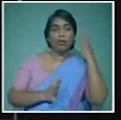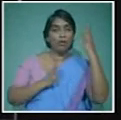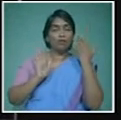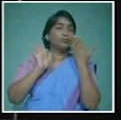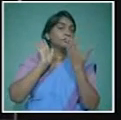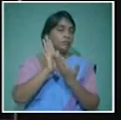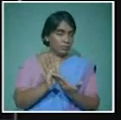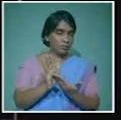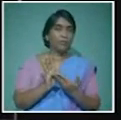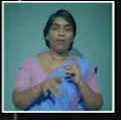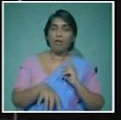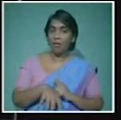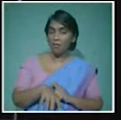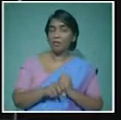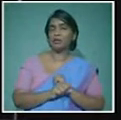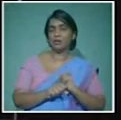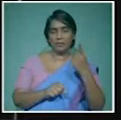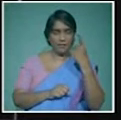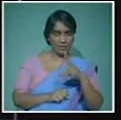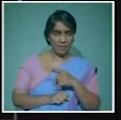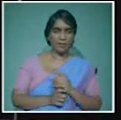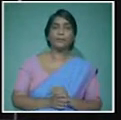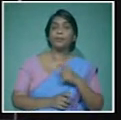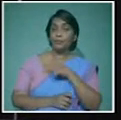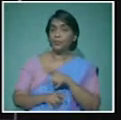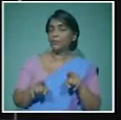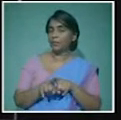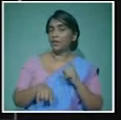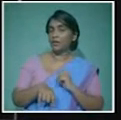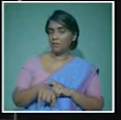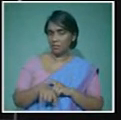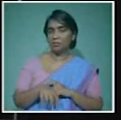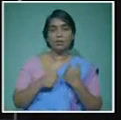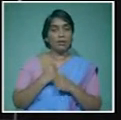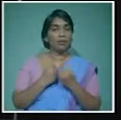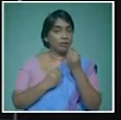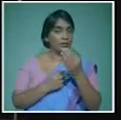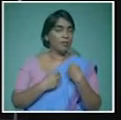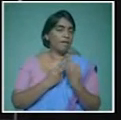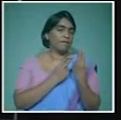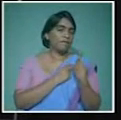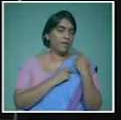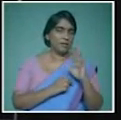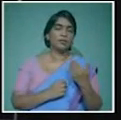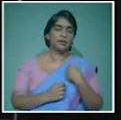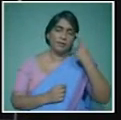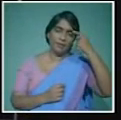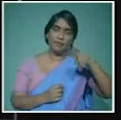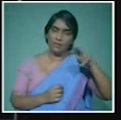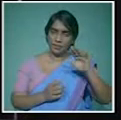ලෝකයට පෙන්වන්න අවස්ථාවක් නොලැබෙන නිසා. අන්න ඒකට අවස්ථාව හදලා දෙන එක අපේ වගකීමක් කියලා මම